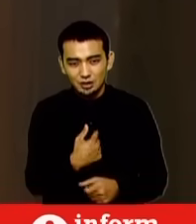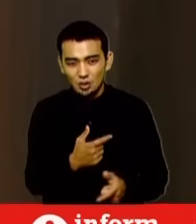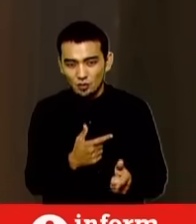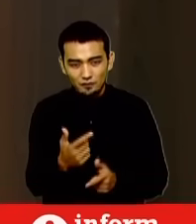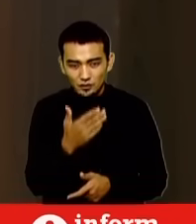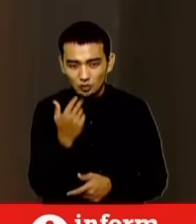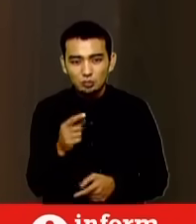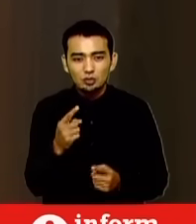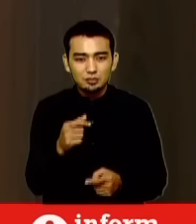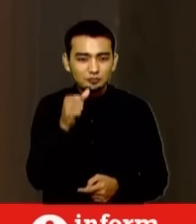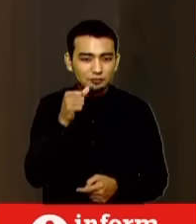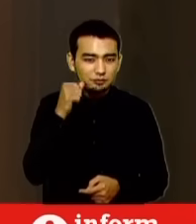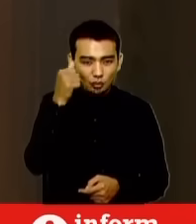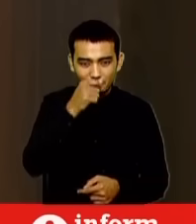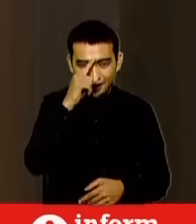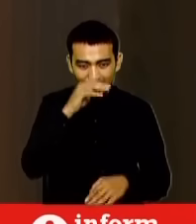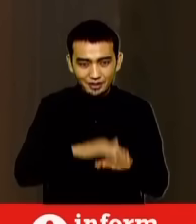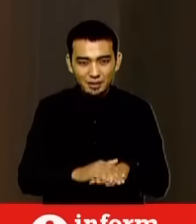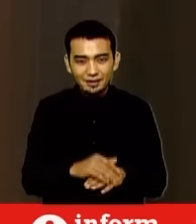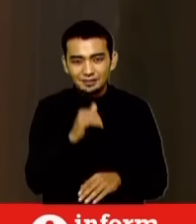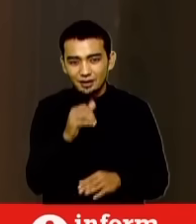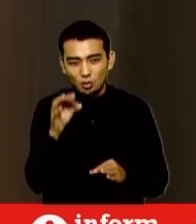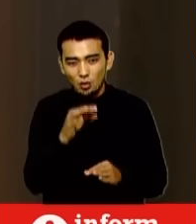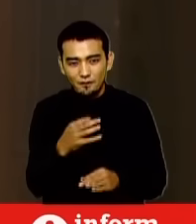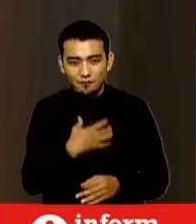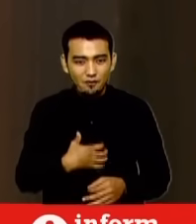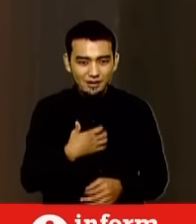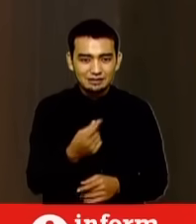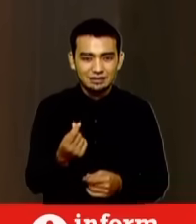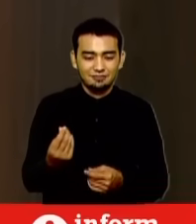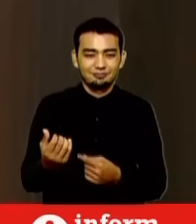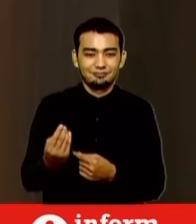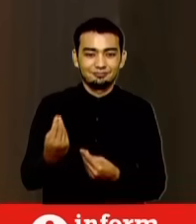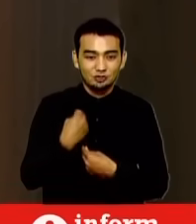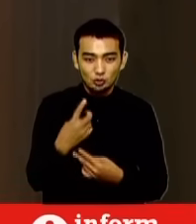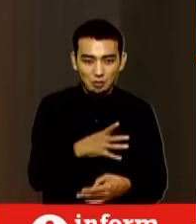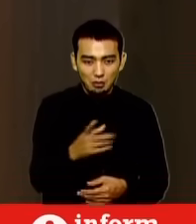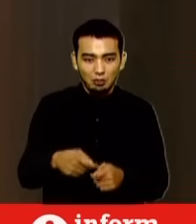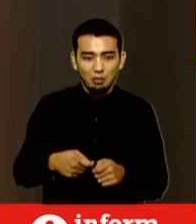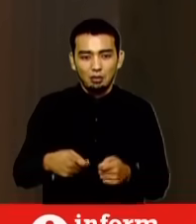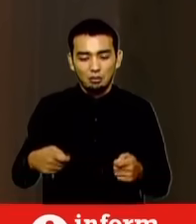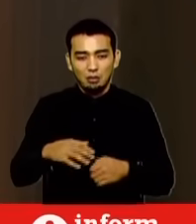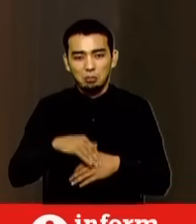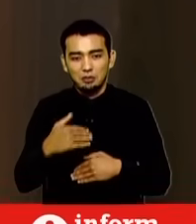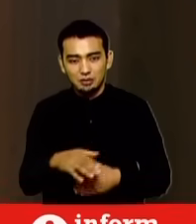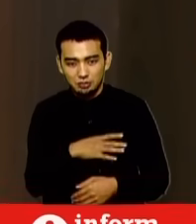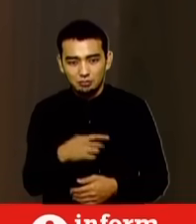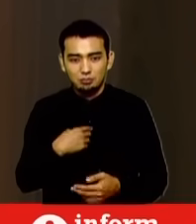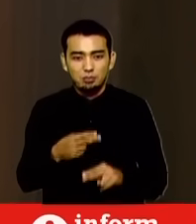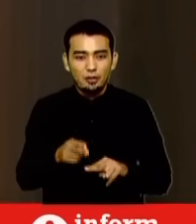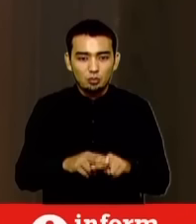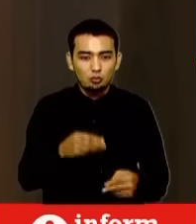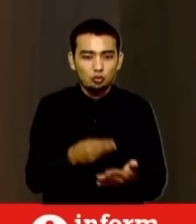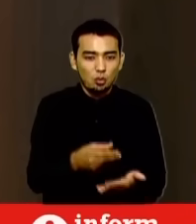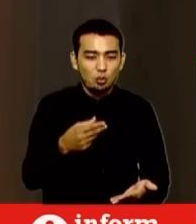емеспіз. Өйткені өткен жылы үкімет қант қамысын алуға қажетті қаржыны кеш берді. Сол үшін біз шикізатты қымбат бағаға алдық.